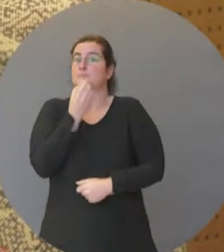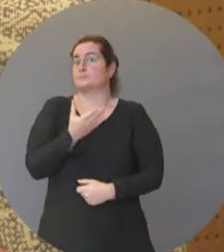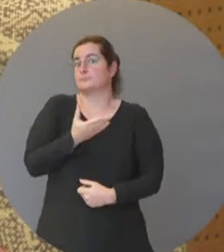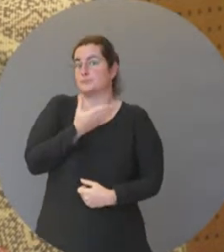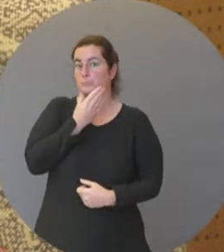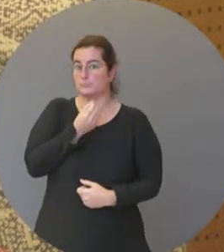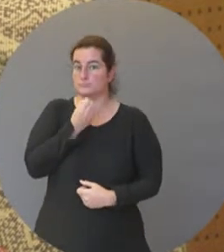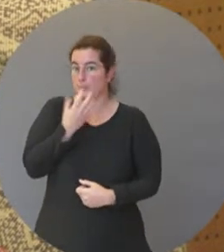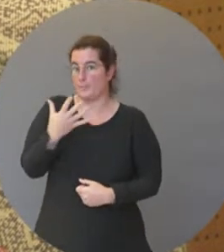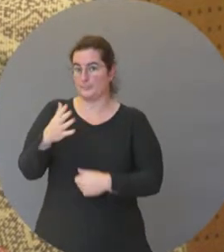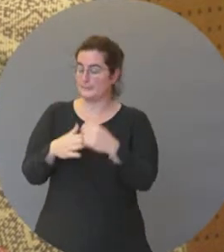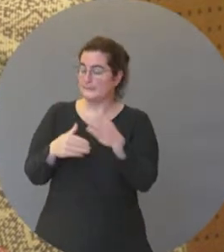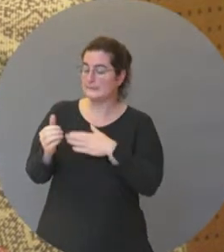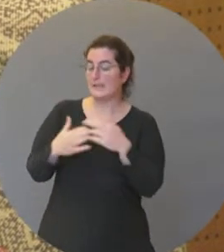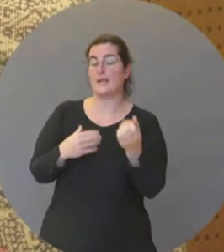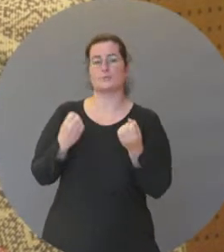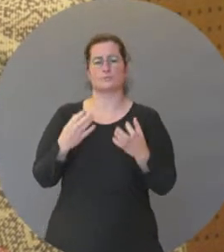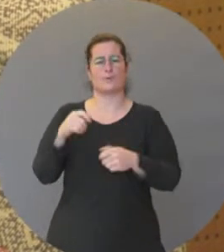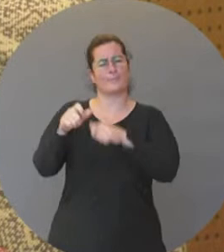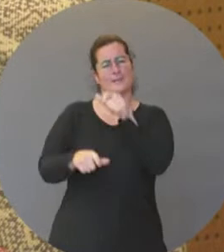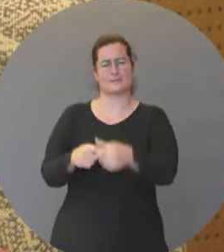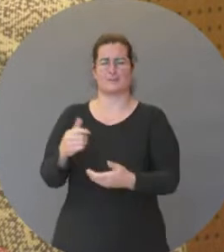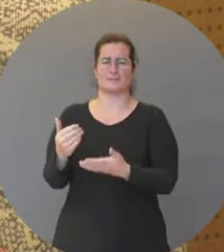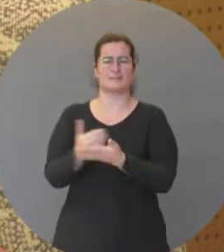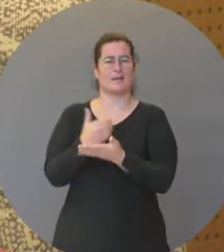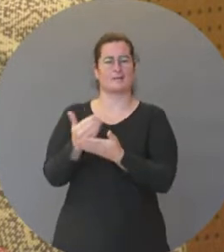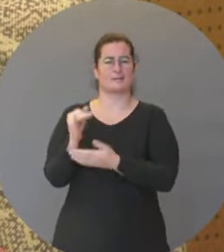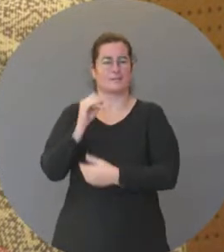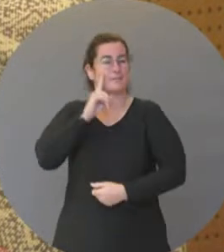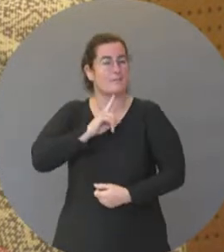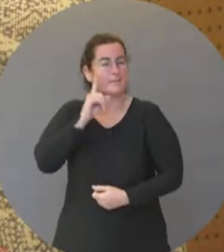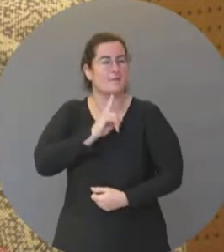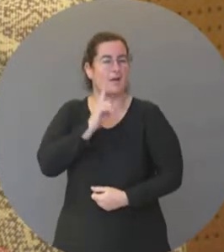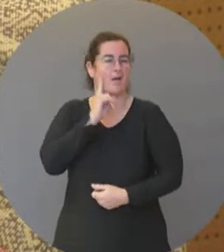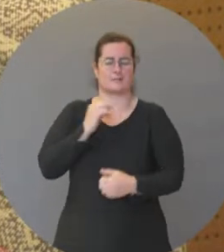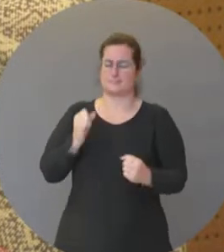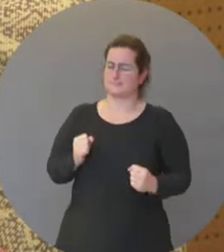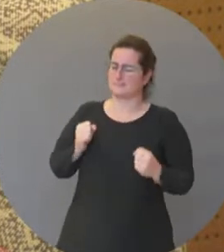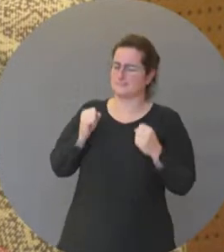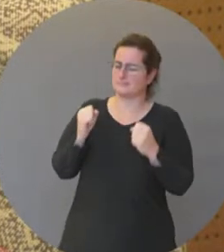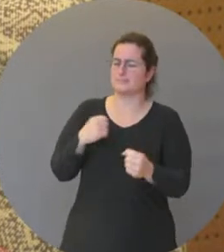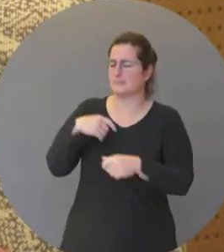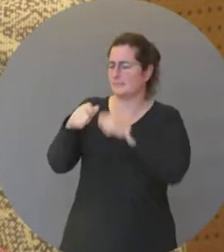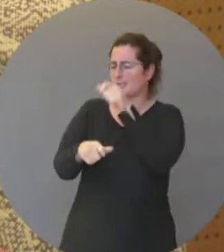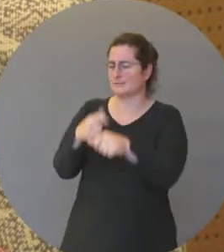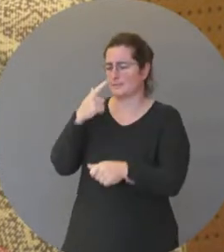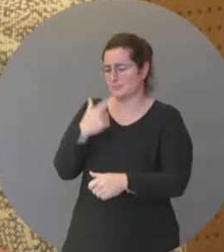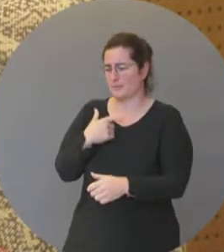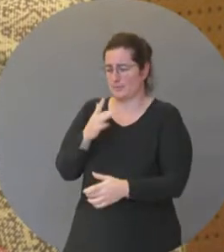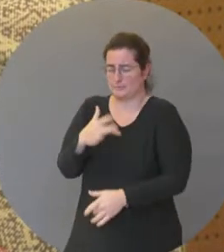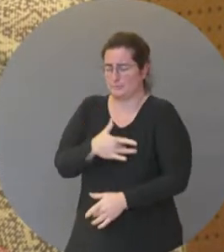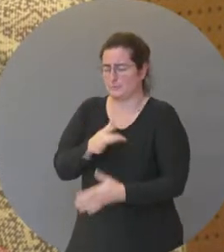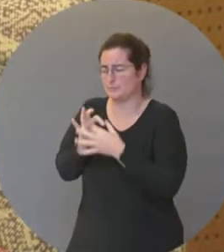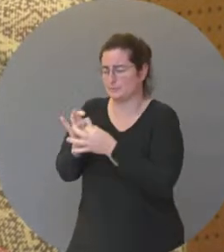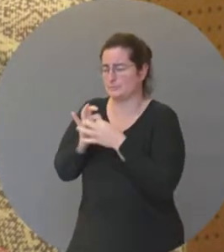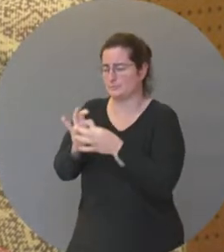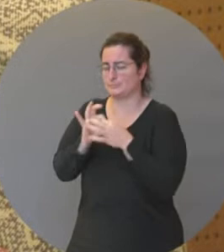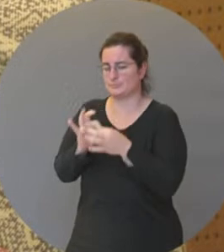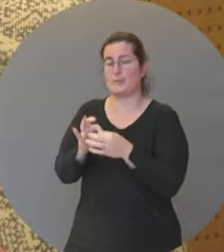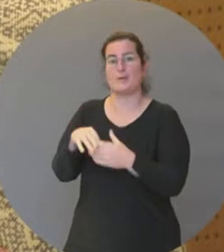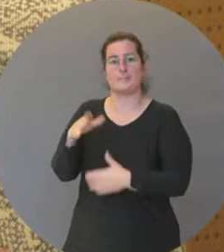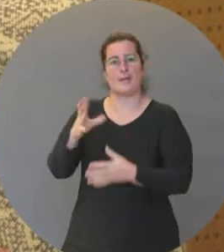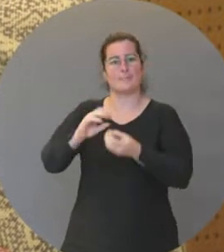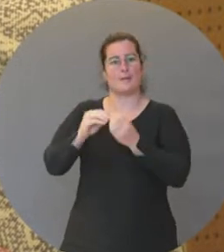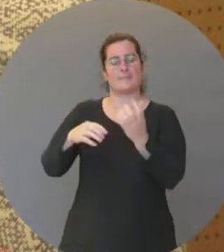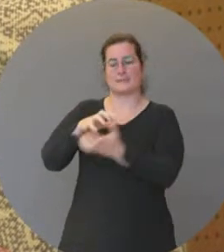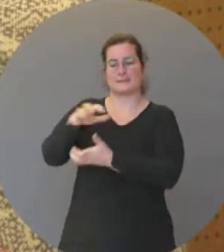qui est très investi qui est très empathie très empathique auprès des personnes mais il y a des crises de vocation sur ce type